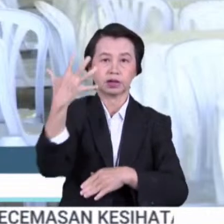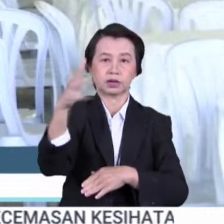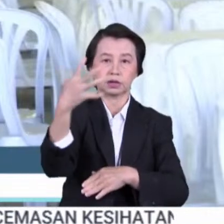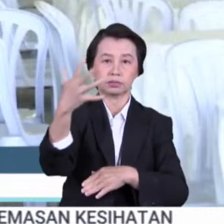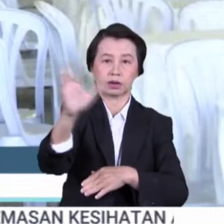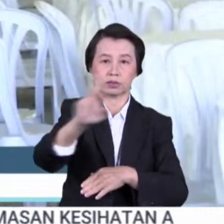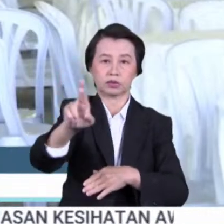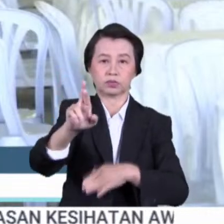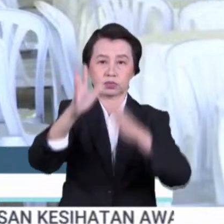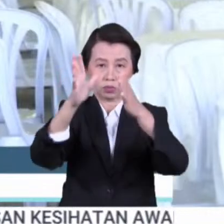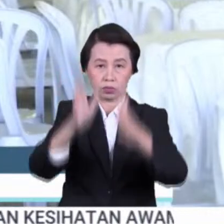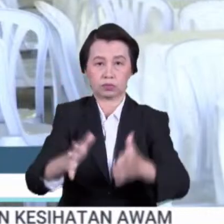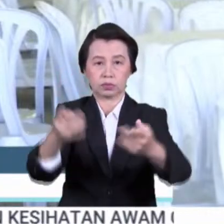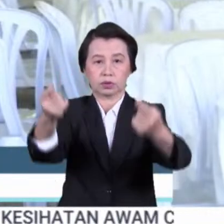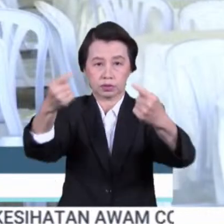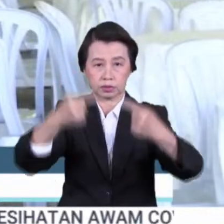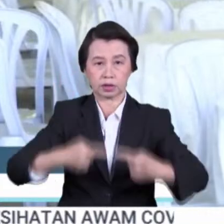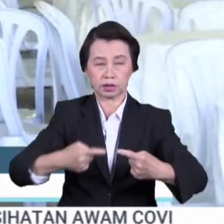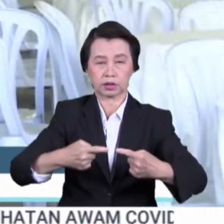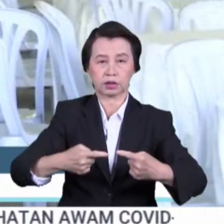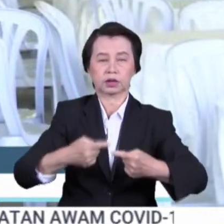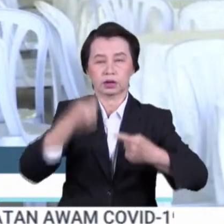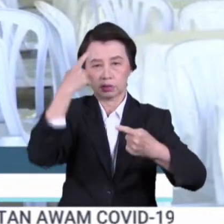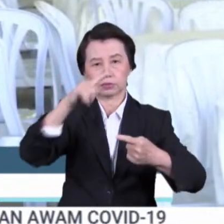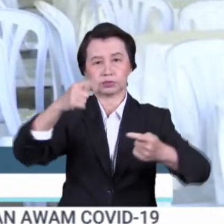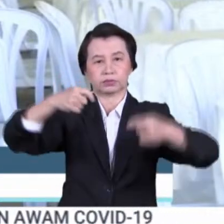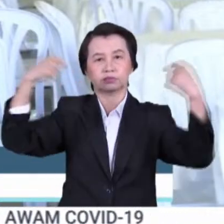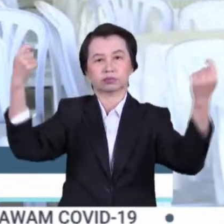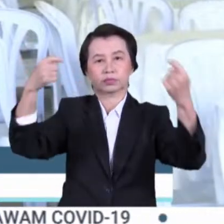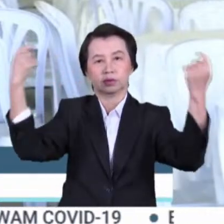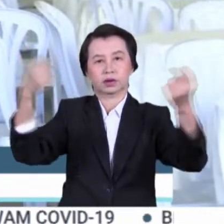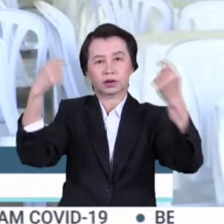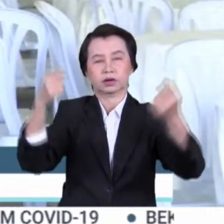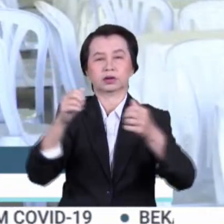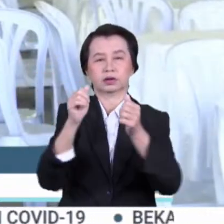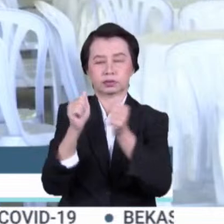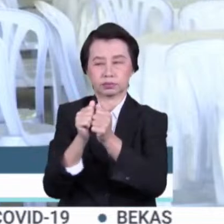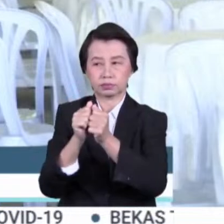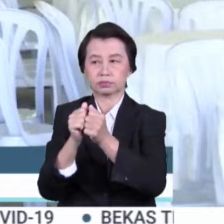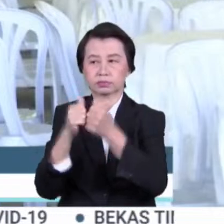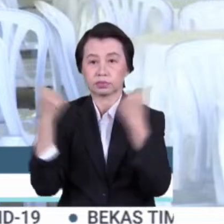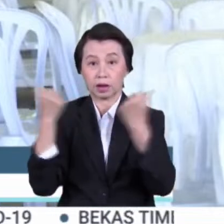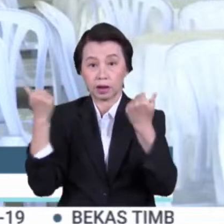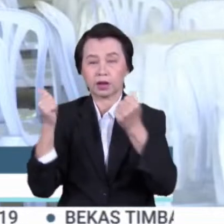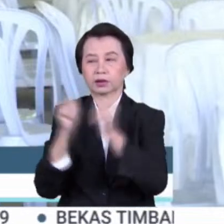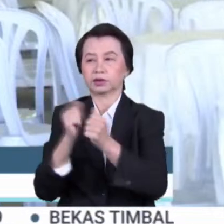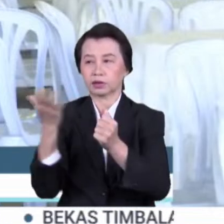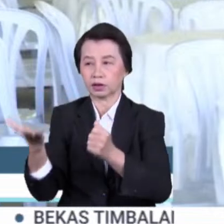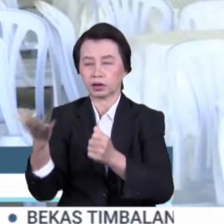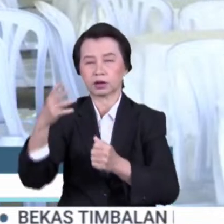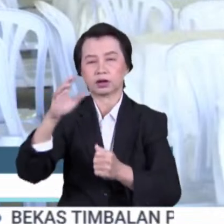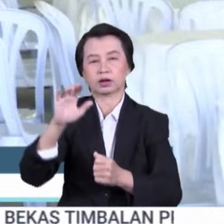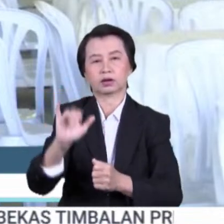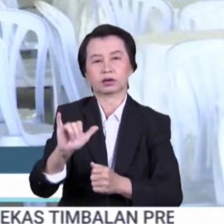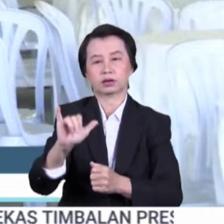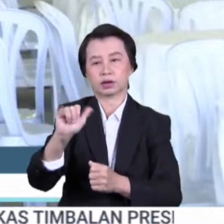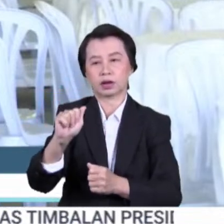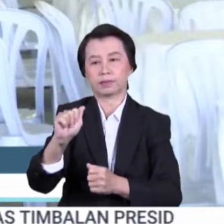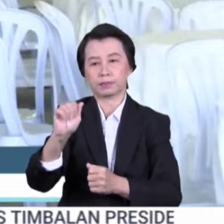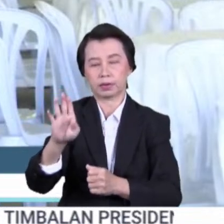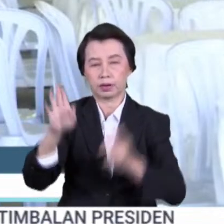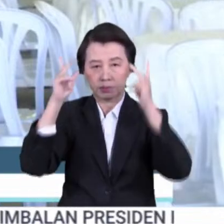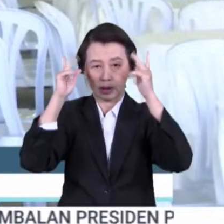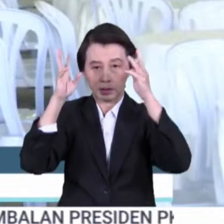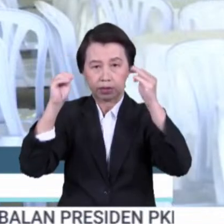hadir ke Uniza ini bagi sama-sama meraihkan bersama dengan Yang Amat Berhormat Perdana Menteri. Jadi antara yang pastinya pasti